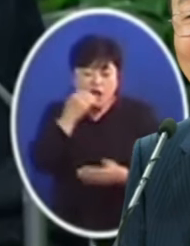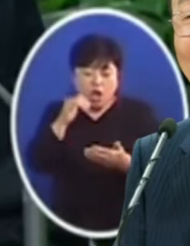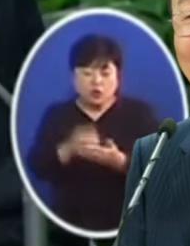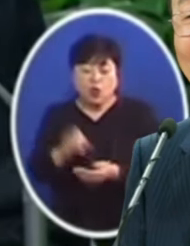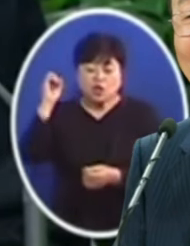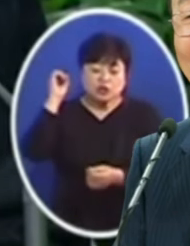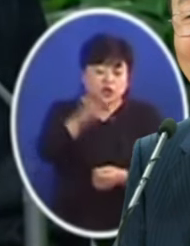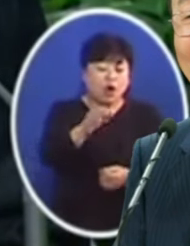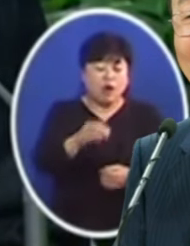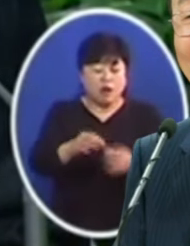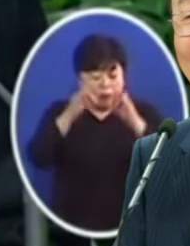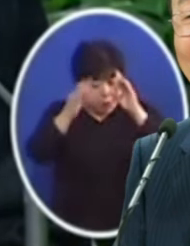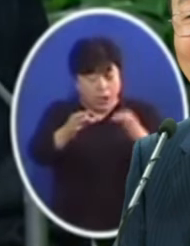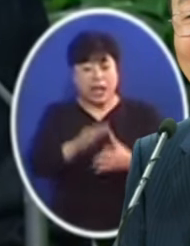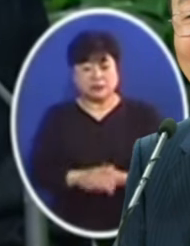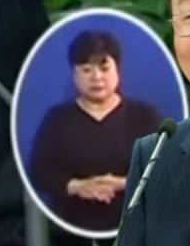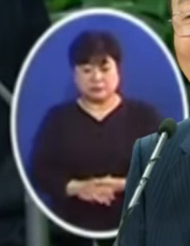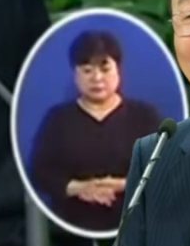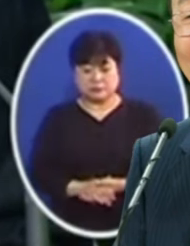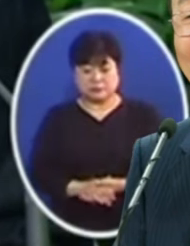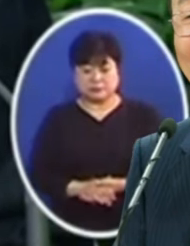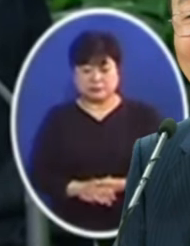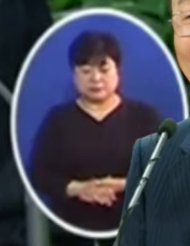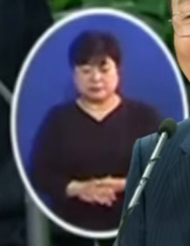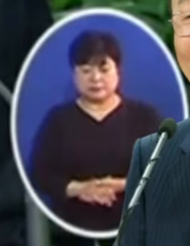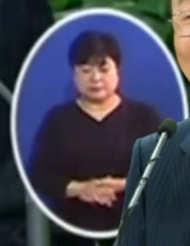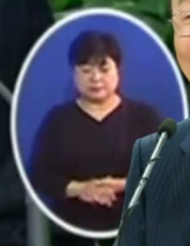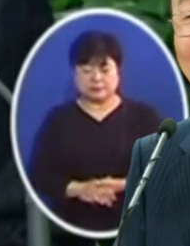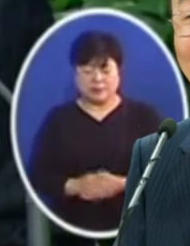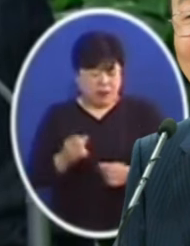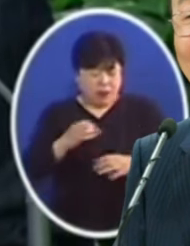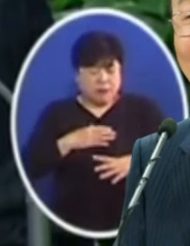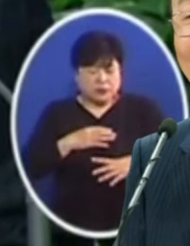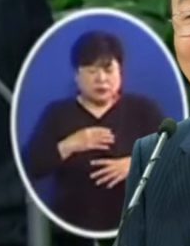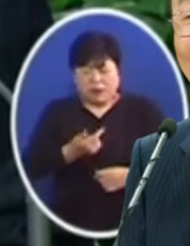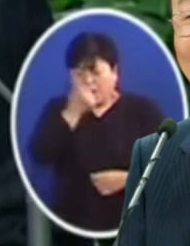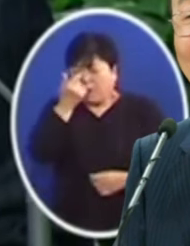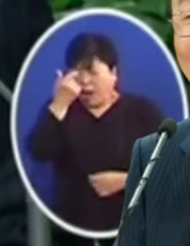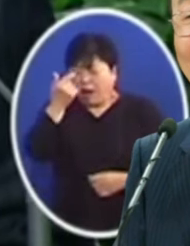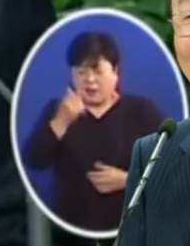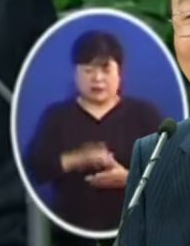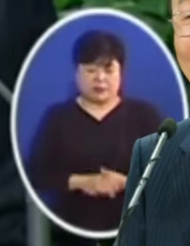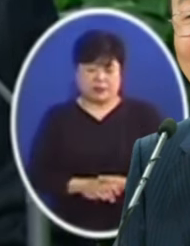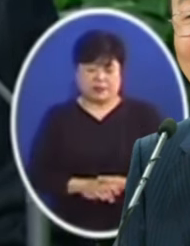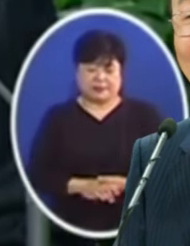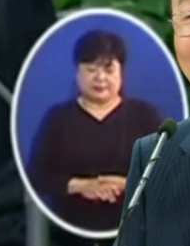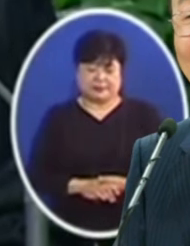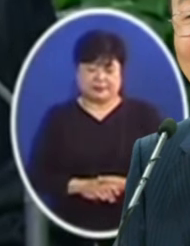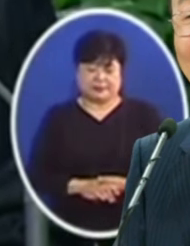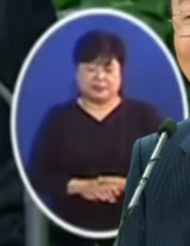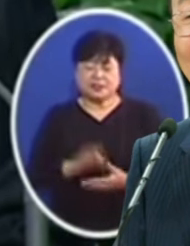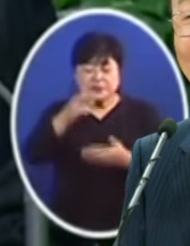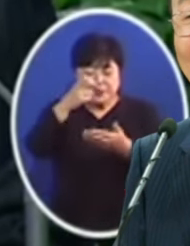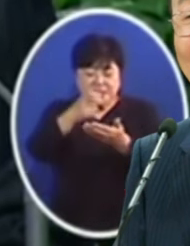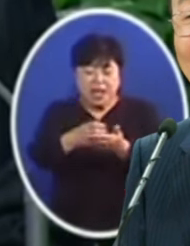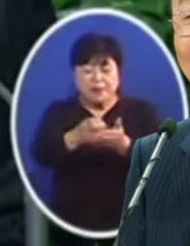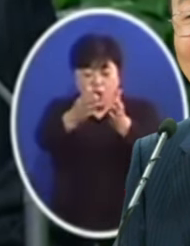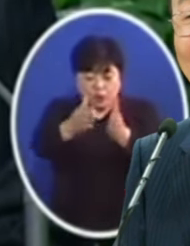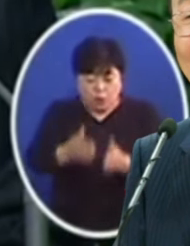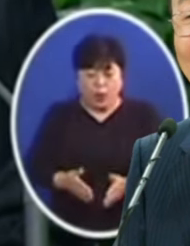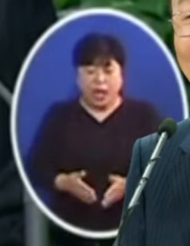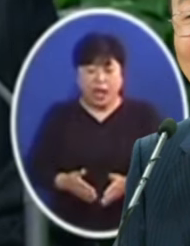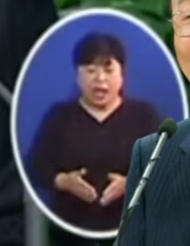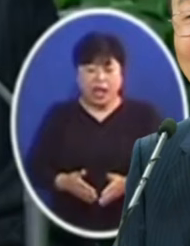쳐라. 그 말 한마디가 그들 영혼을 뒤흔들어 놓았었습니다. 왜냐하면 십계명을 통해서 그들